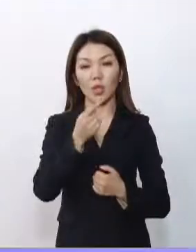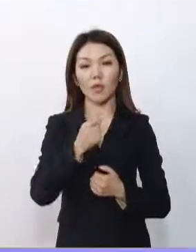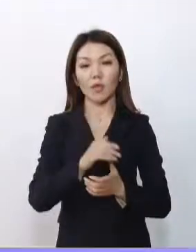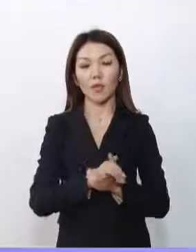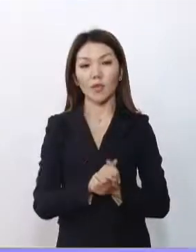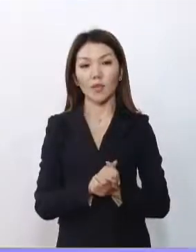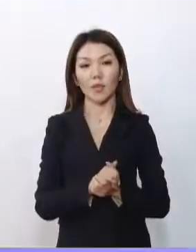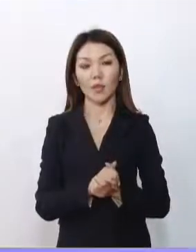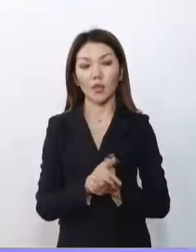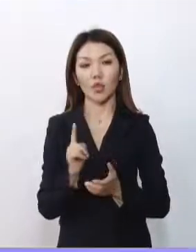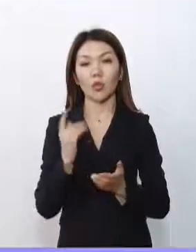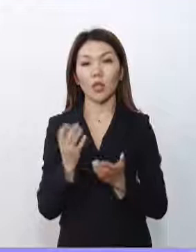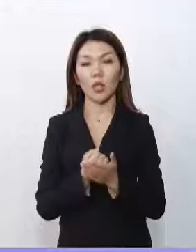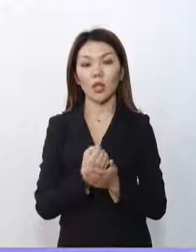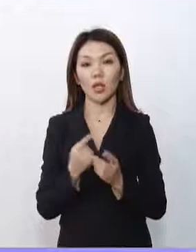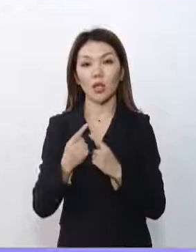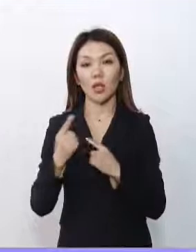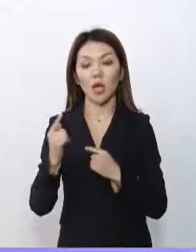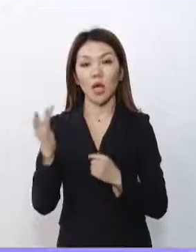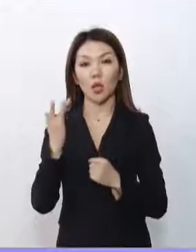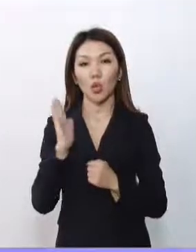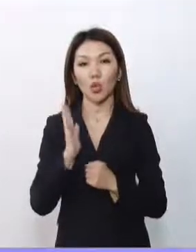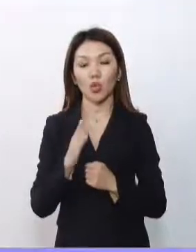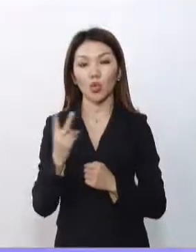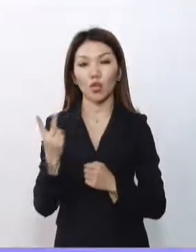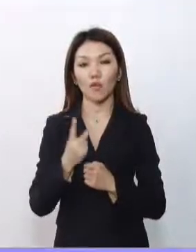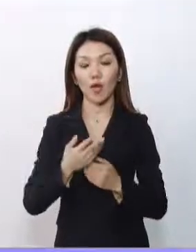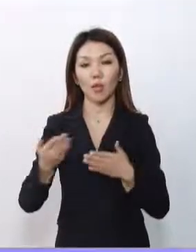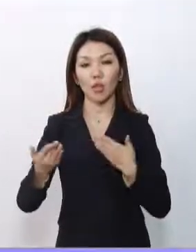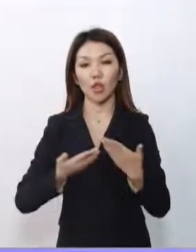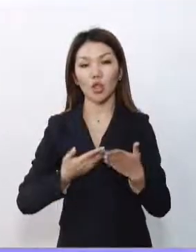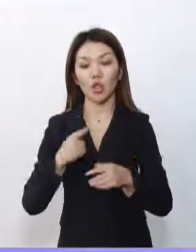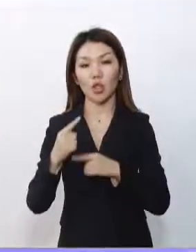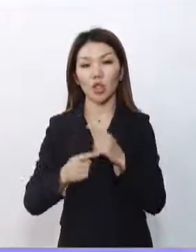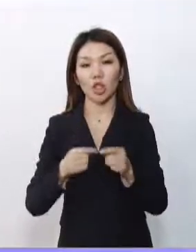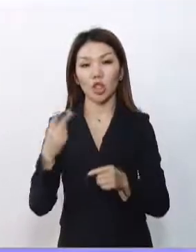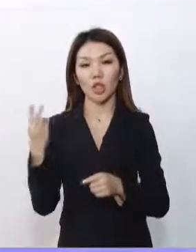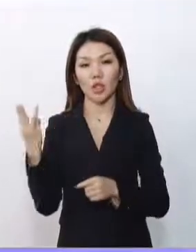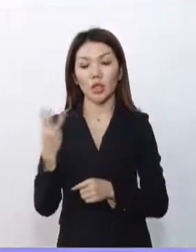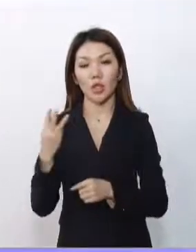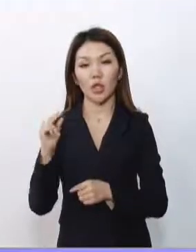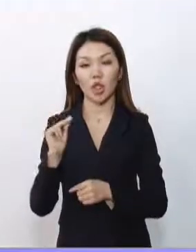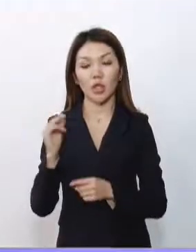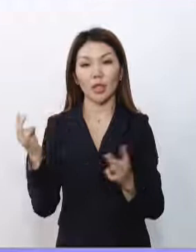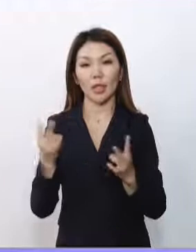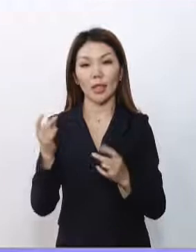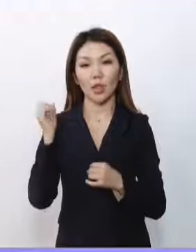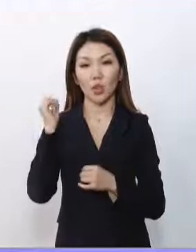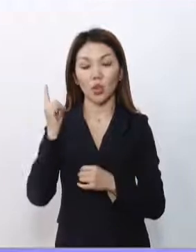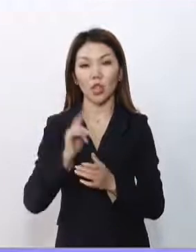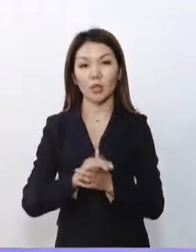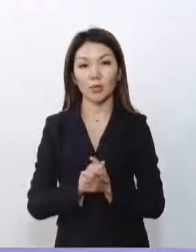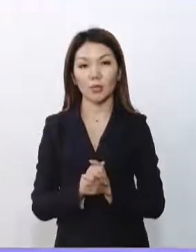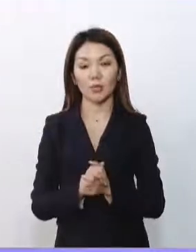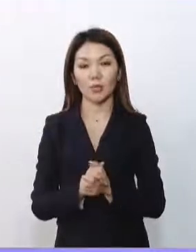расстояние на котором будут два пешехода через три часа надо узнать